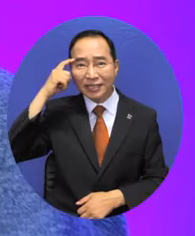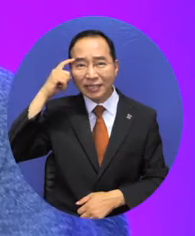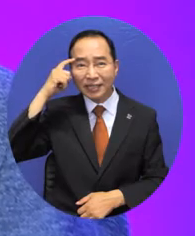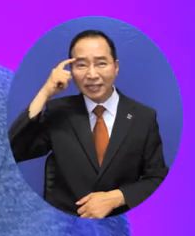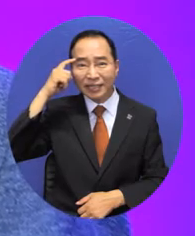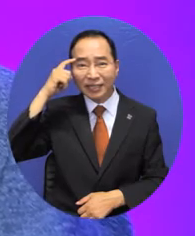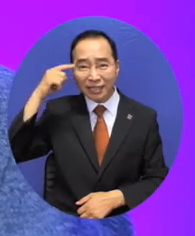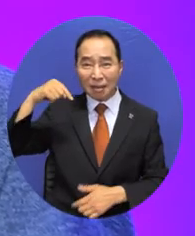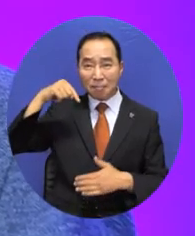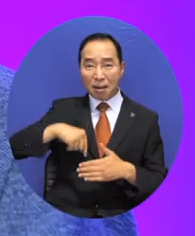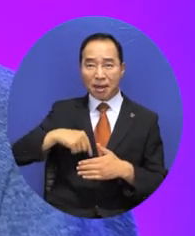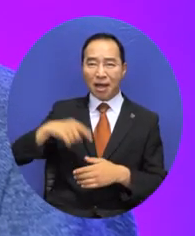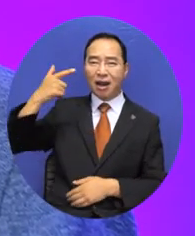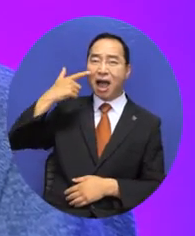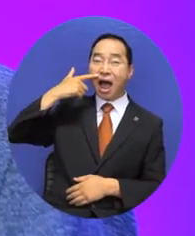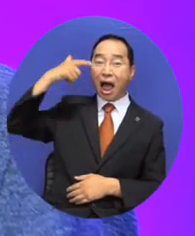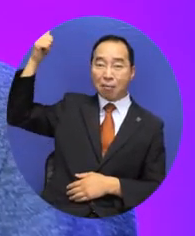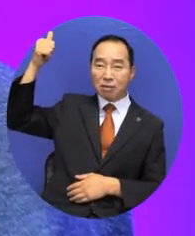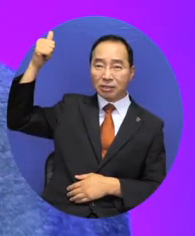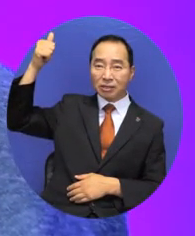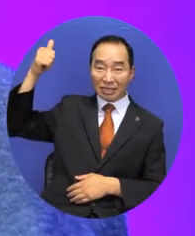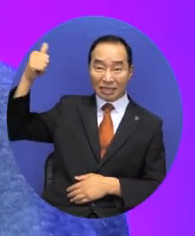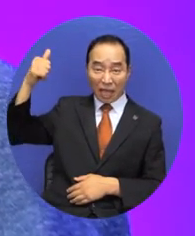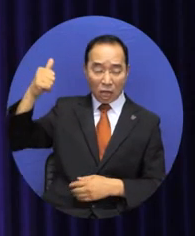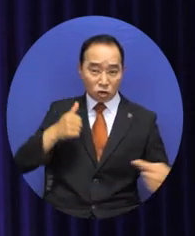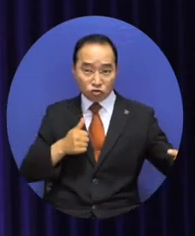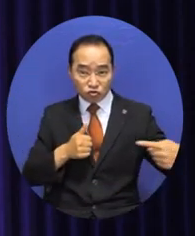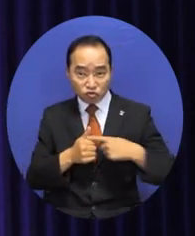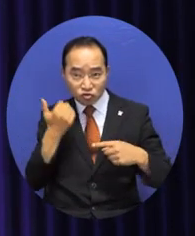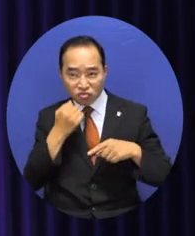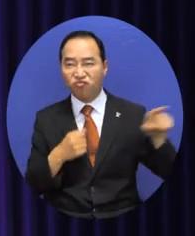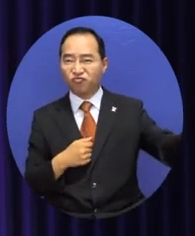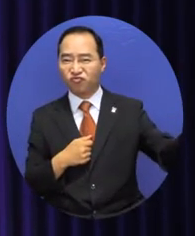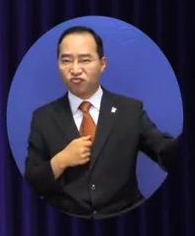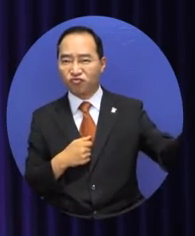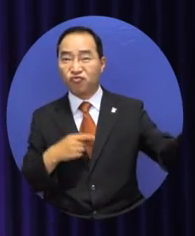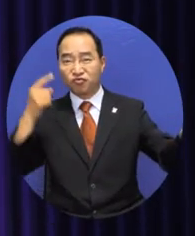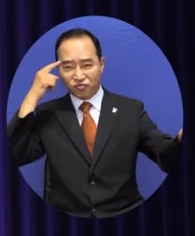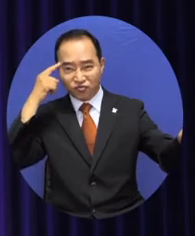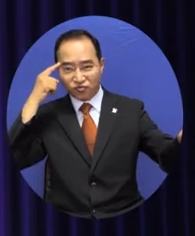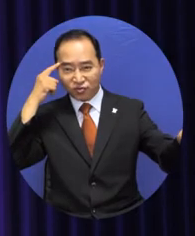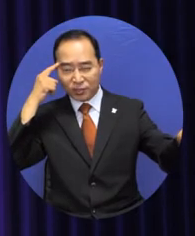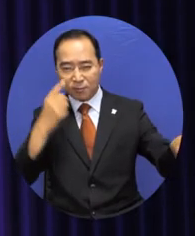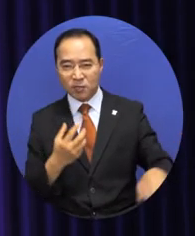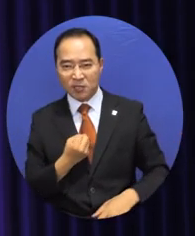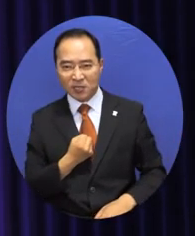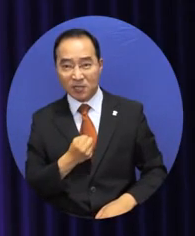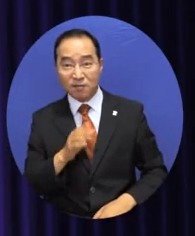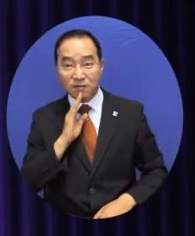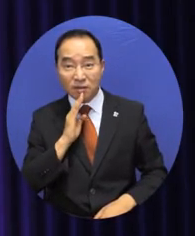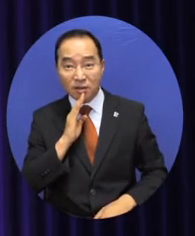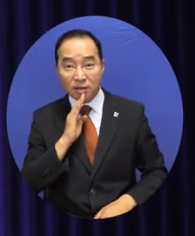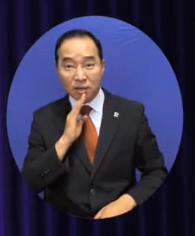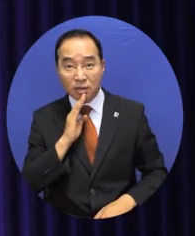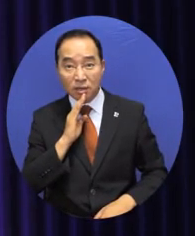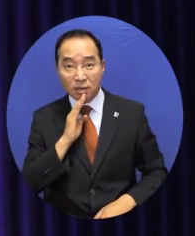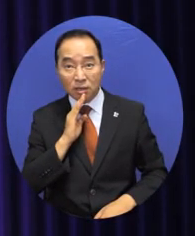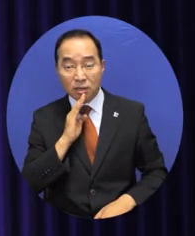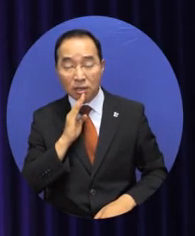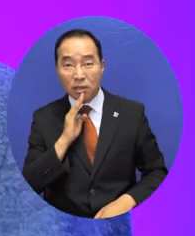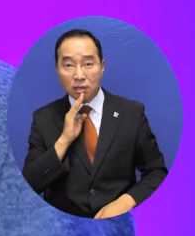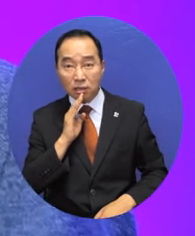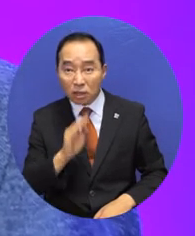자기 아버지 부왕을 죽인 원수입니다. 그러나 무의식의 장에서는 클로디스는 자기가 하려던